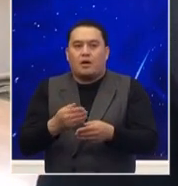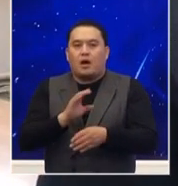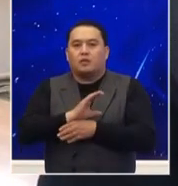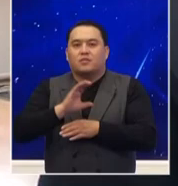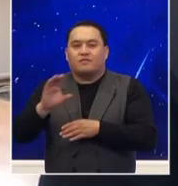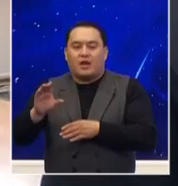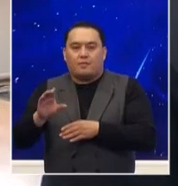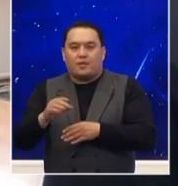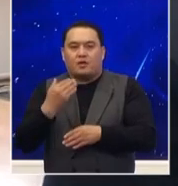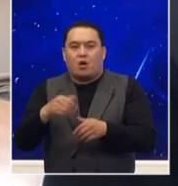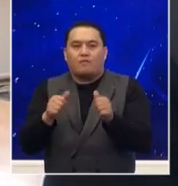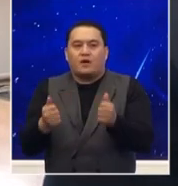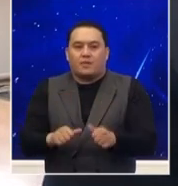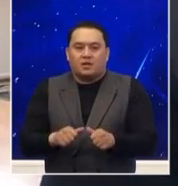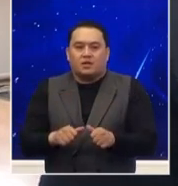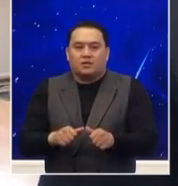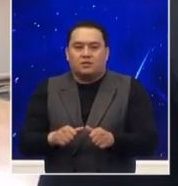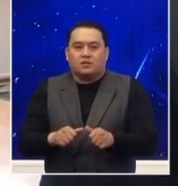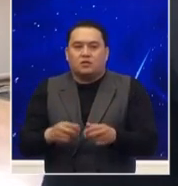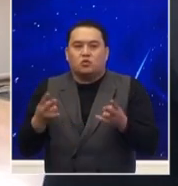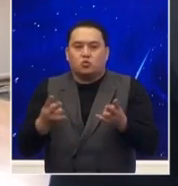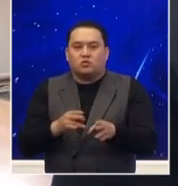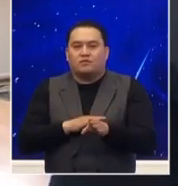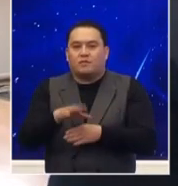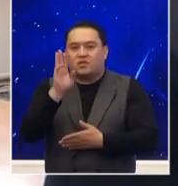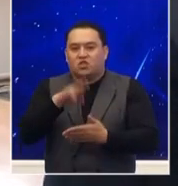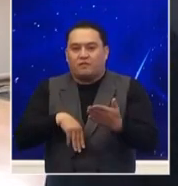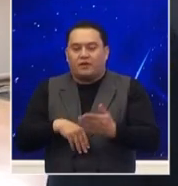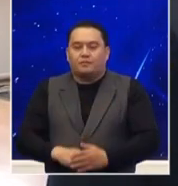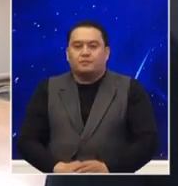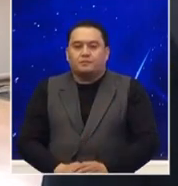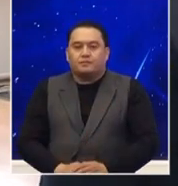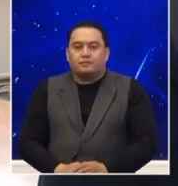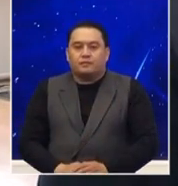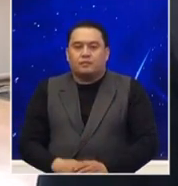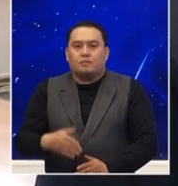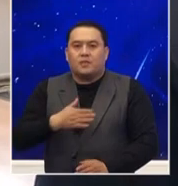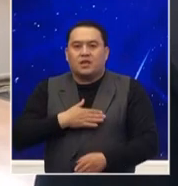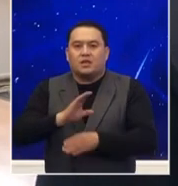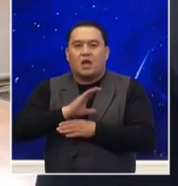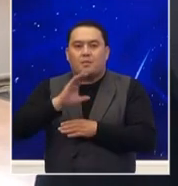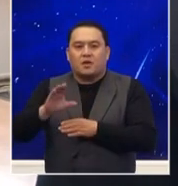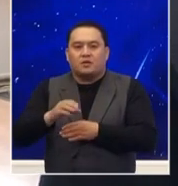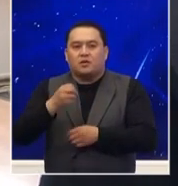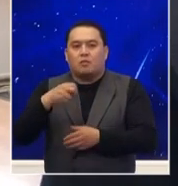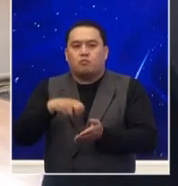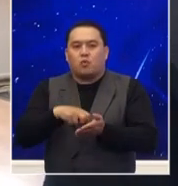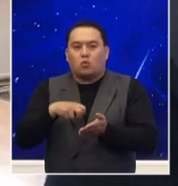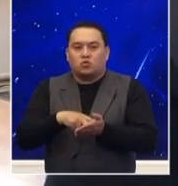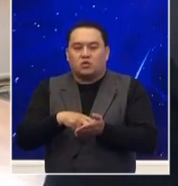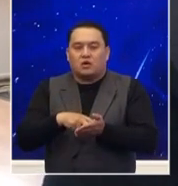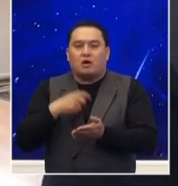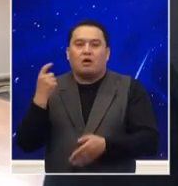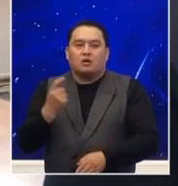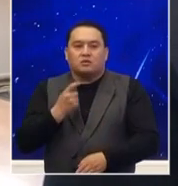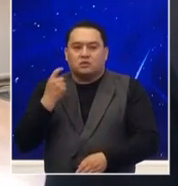и по ним оформляем предписание о необходимости уплаты штрафа. Далее мы направляем посредством Казпочты